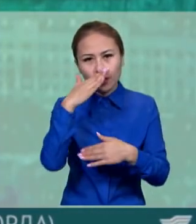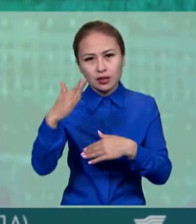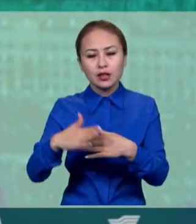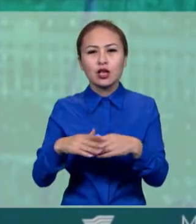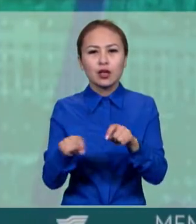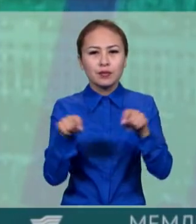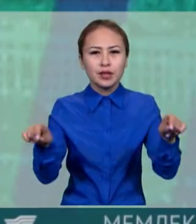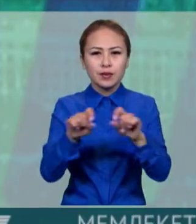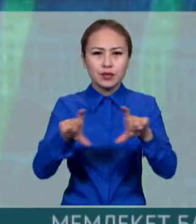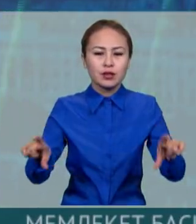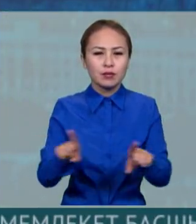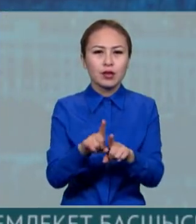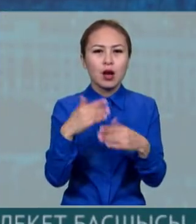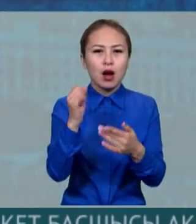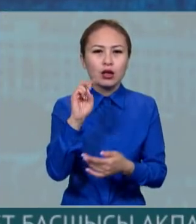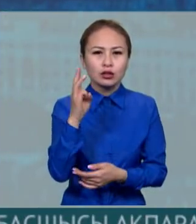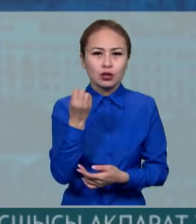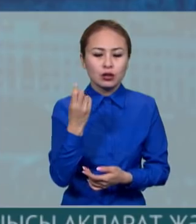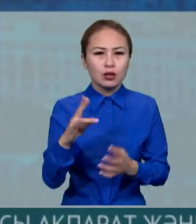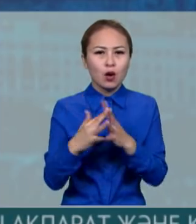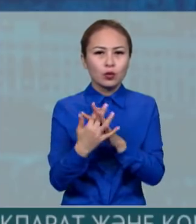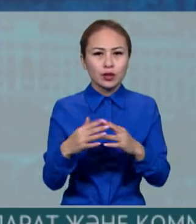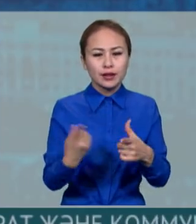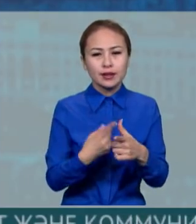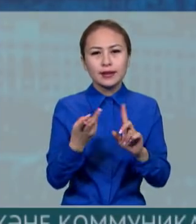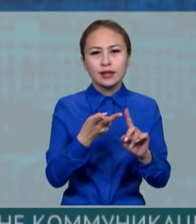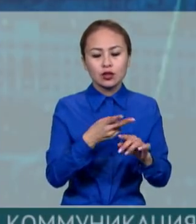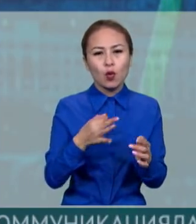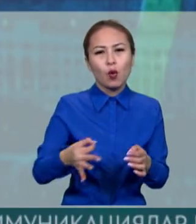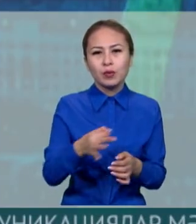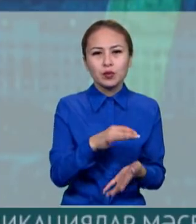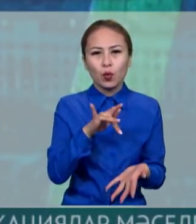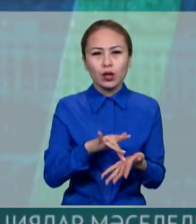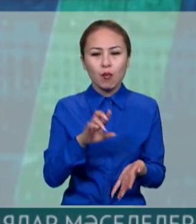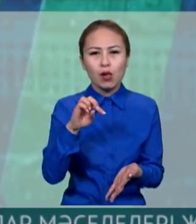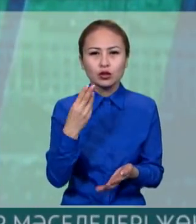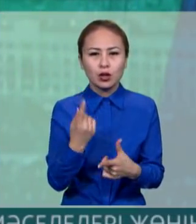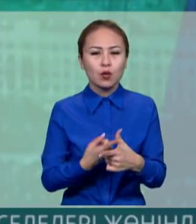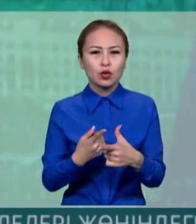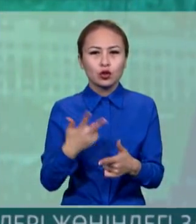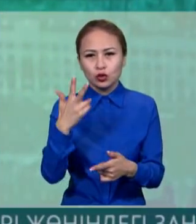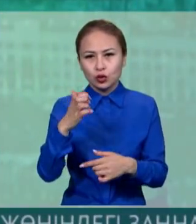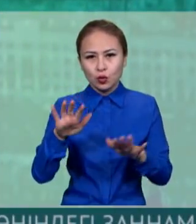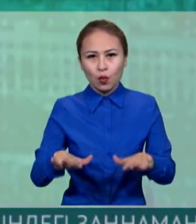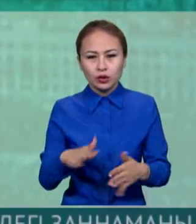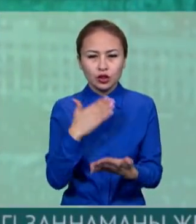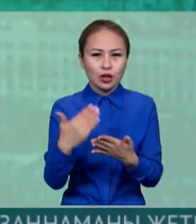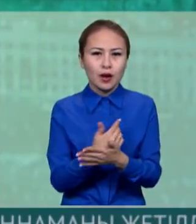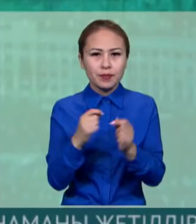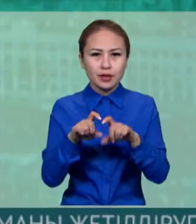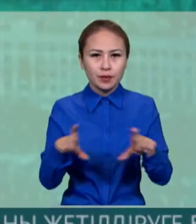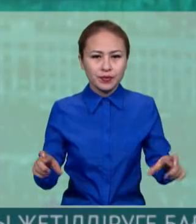жыл қарсаңында ашылған мектептің бірі Ақшат ауылында болса, екіншісі облыс орталығының Болашақ ауданындағы 300 орындық жаңа